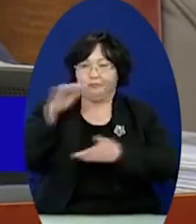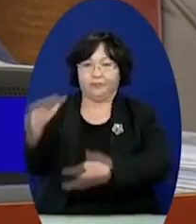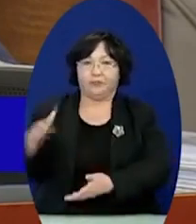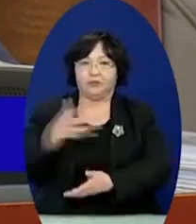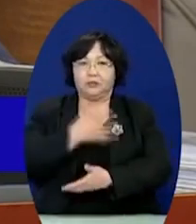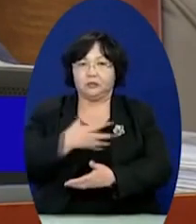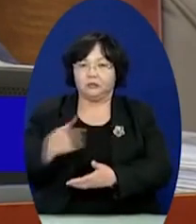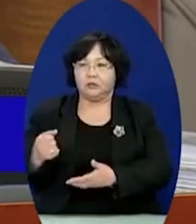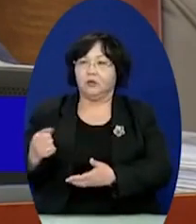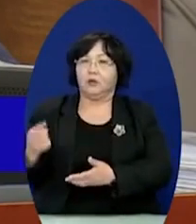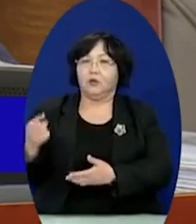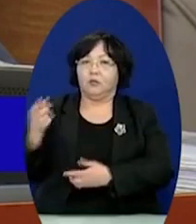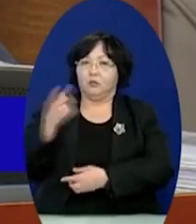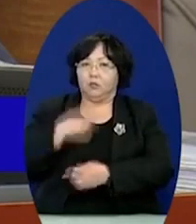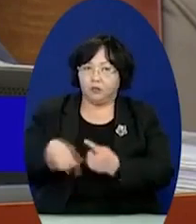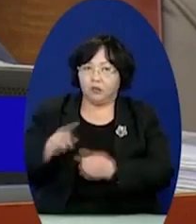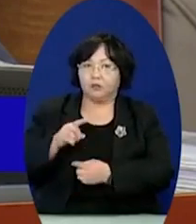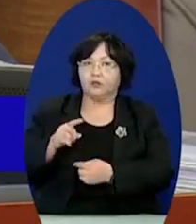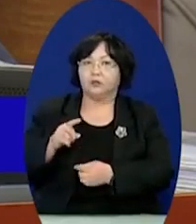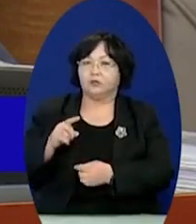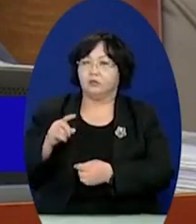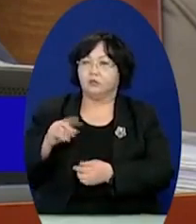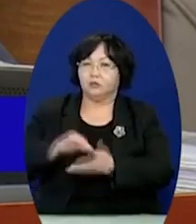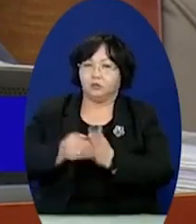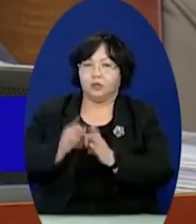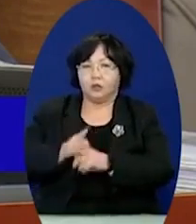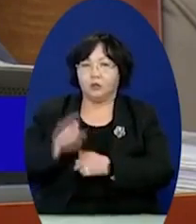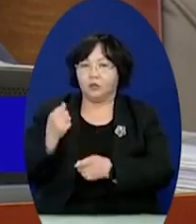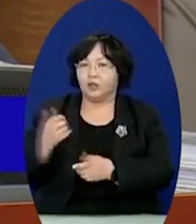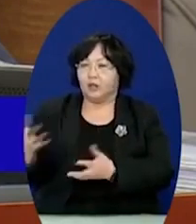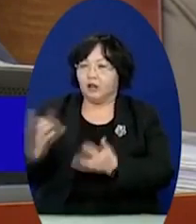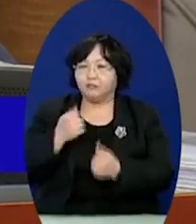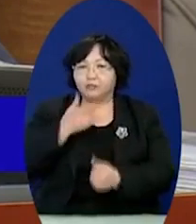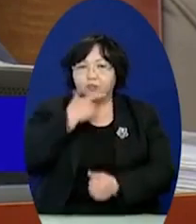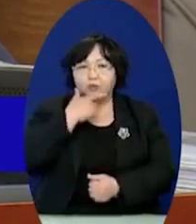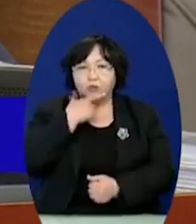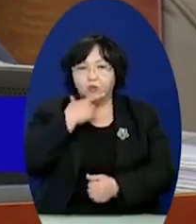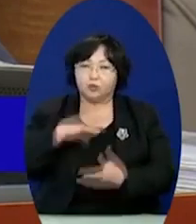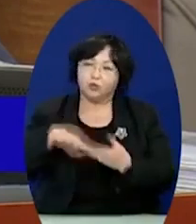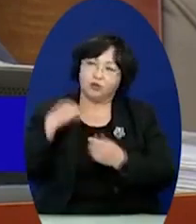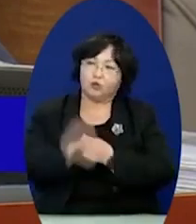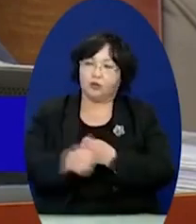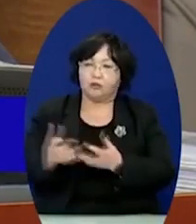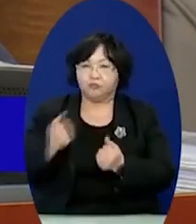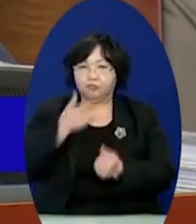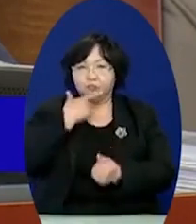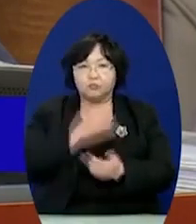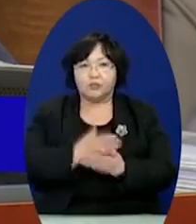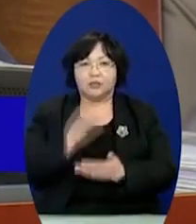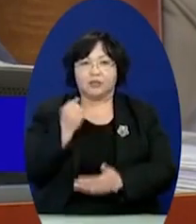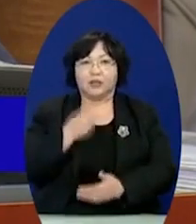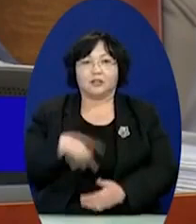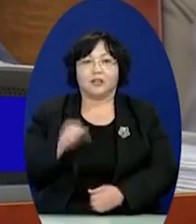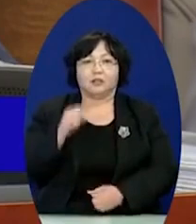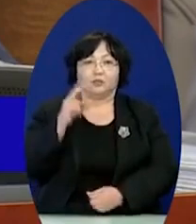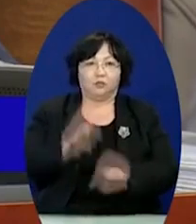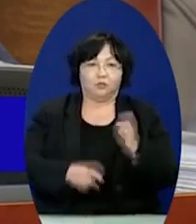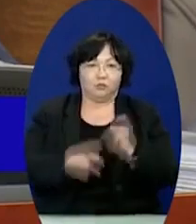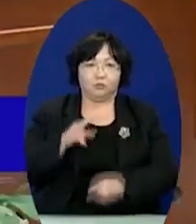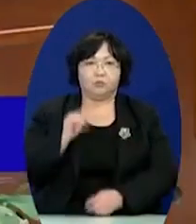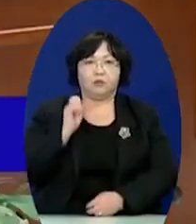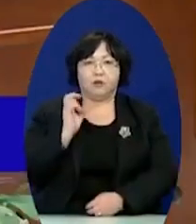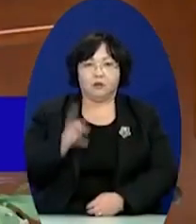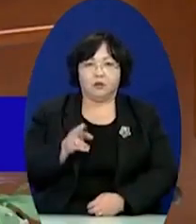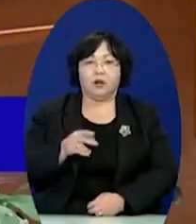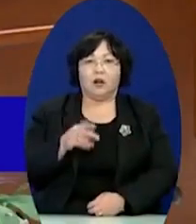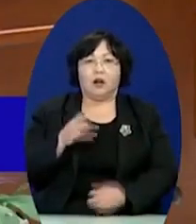эргэж зарим нь яг төлүүлж аваад ингээд төлүүлж явж чадахгүй л явж байна. Тэгээ энэ сайн шинэ аж үйлдвэр банк ингээд 10 хүдэн жил 10